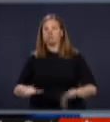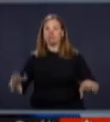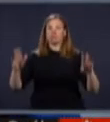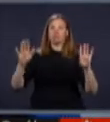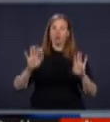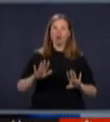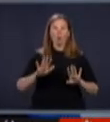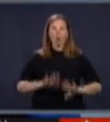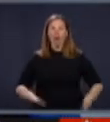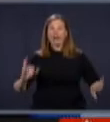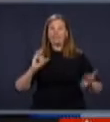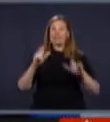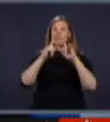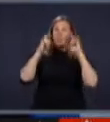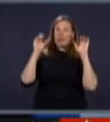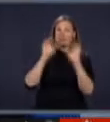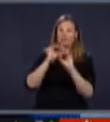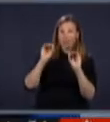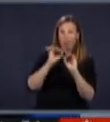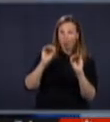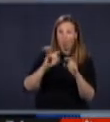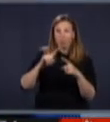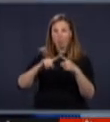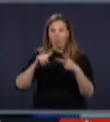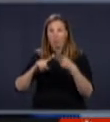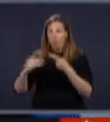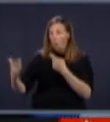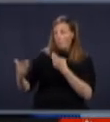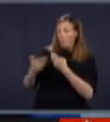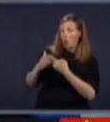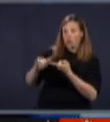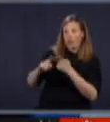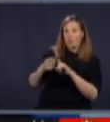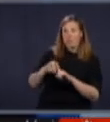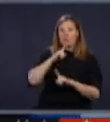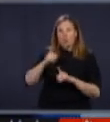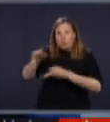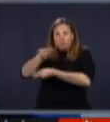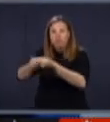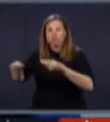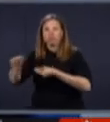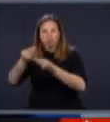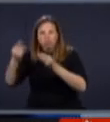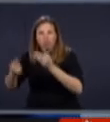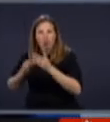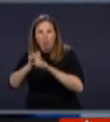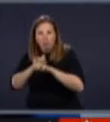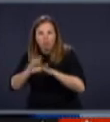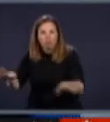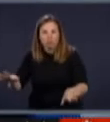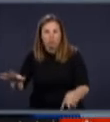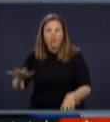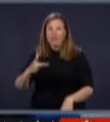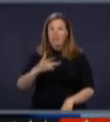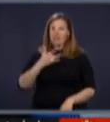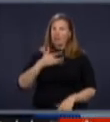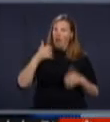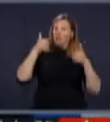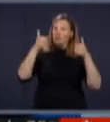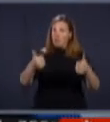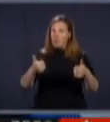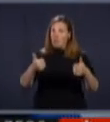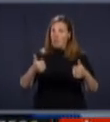mètres, si on n'a pas porté un masque quand on ne l'a pas respecté, c'est autant d'occasions de transmettre la maladie. C'est pas parce qu'on file bien puis qu'il fait beau qu'on ne peut pas être